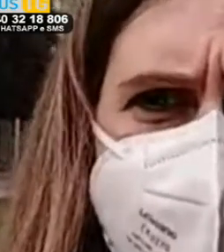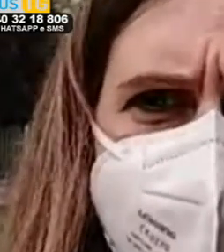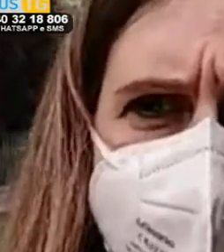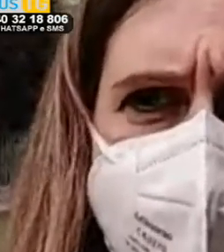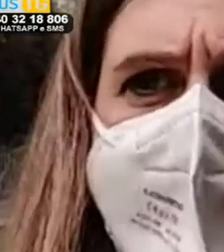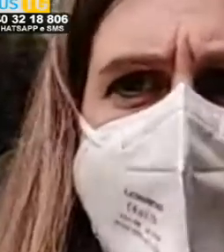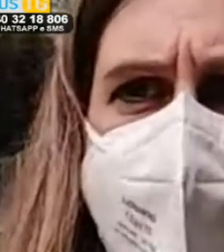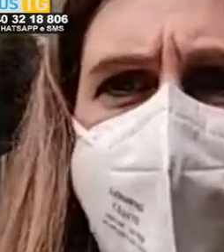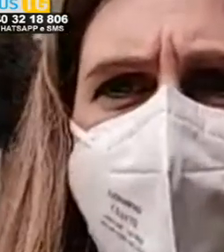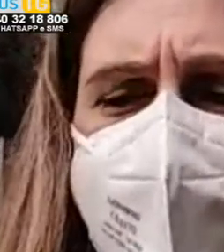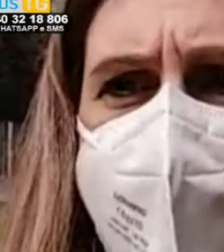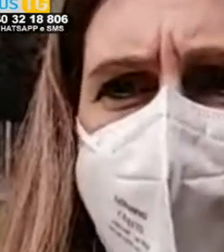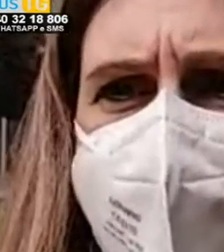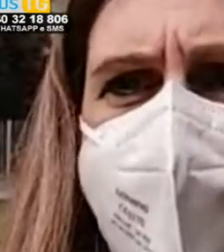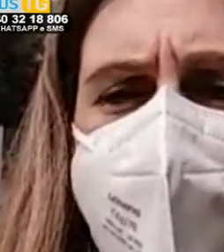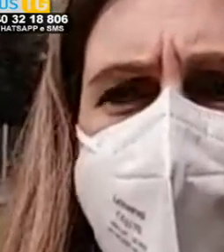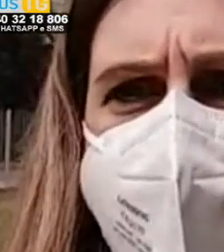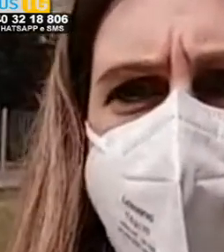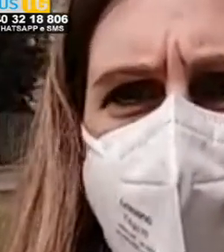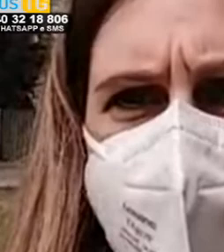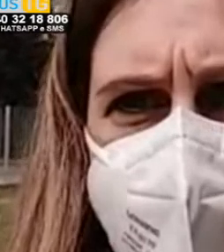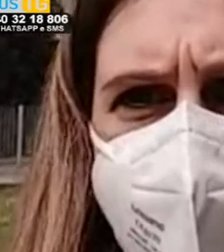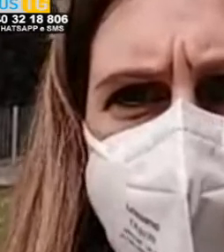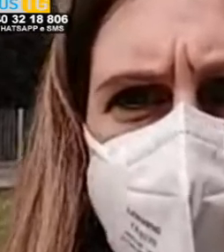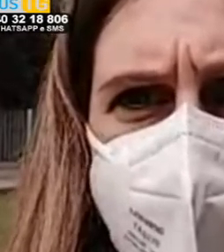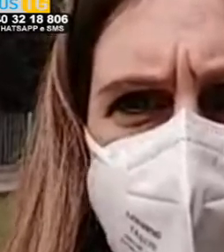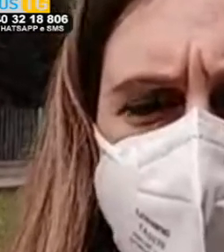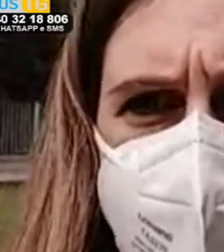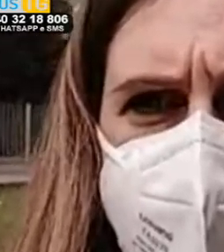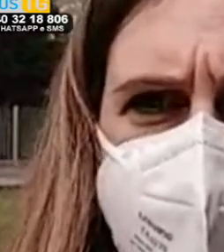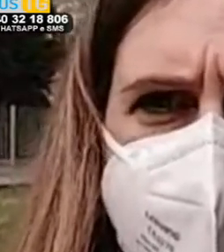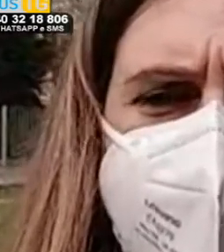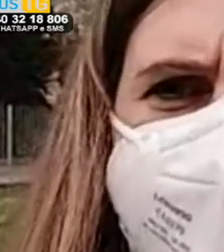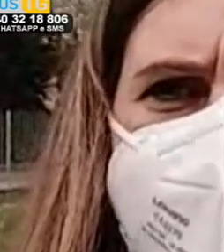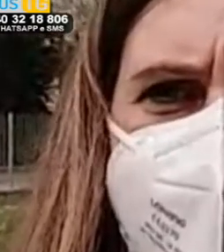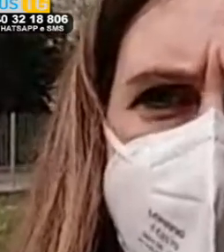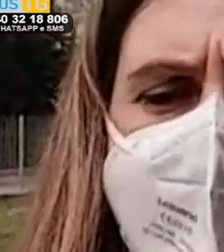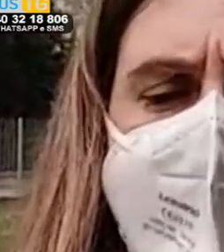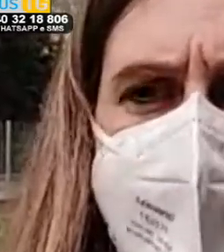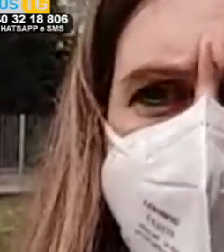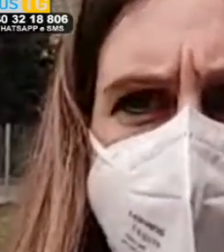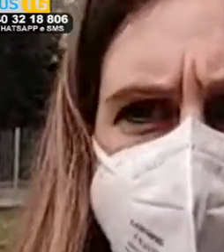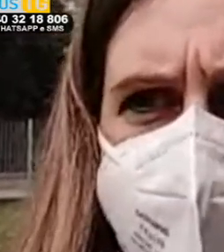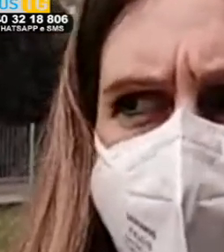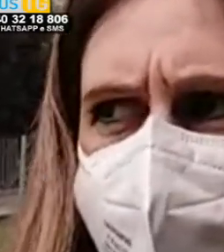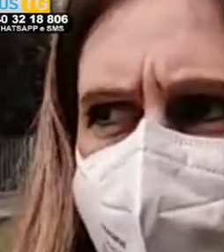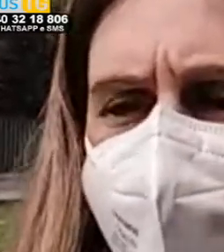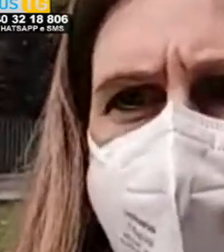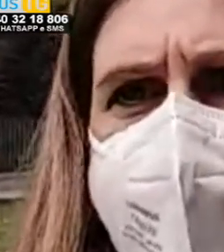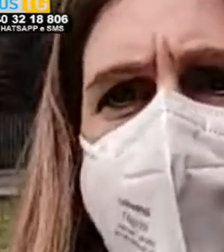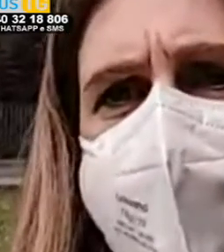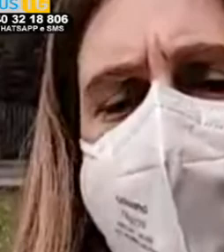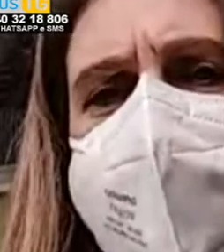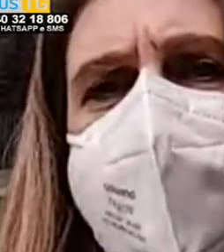che nel fine settimana sarà possibile anche vaccinarsi con accesso libero. Cosa significa? significa che l'ottantenne dovrà presentarsi nella sede